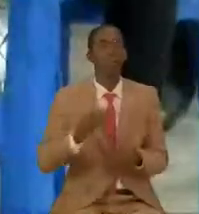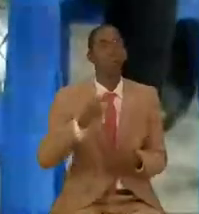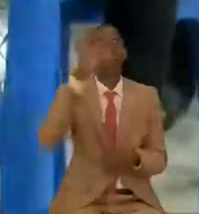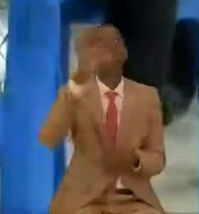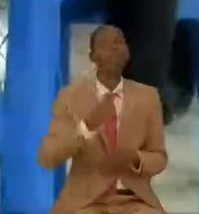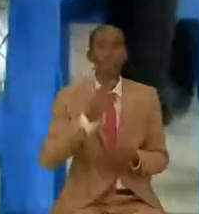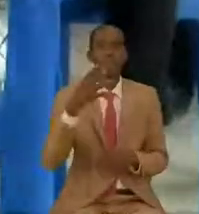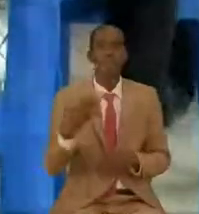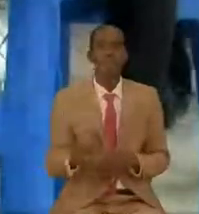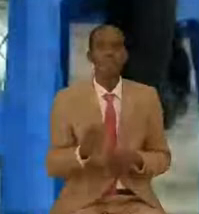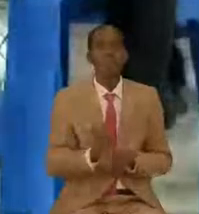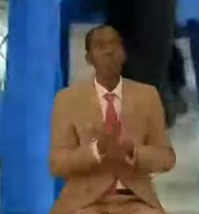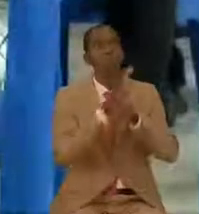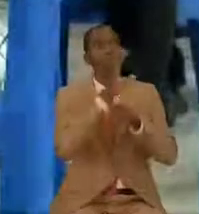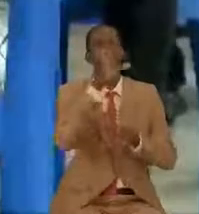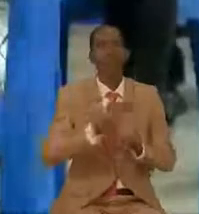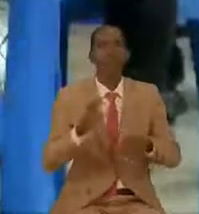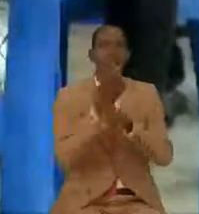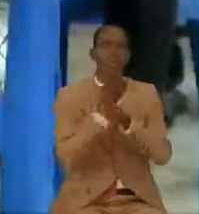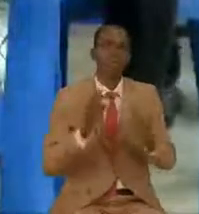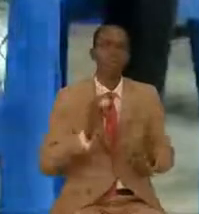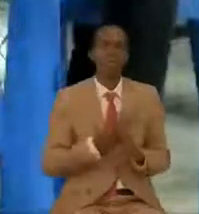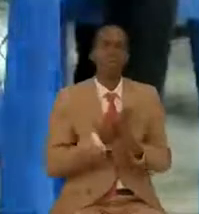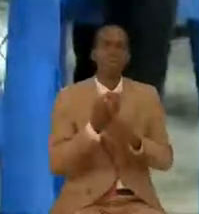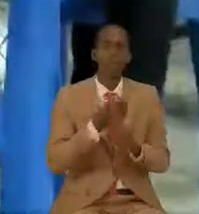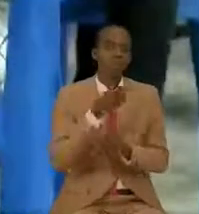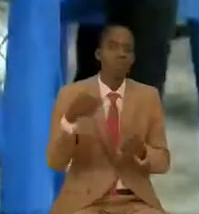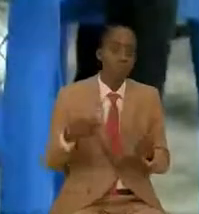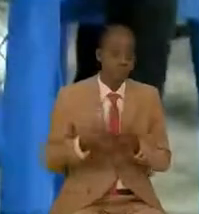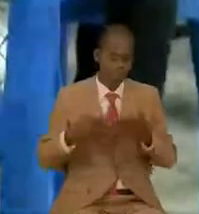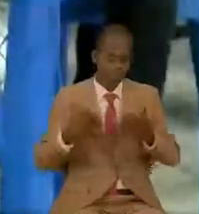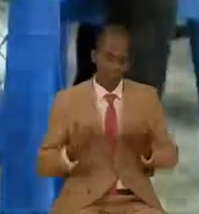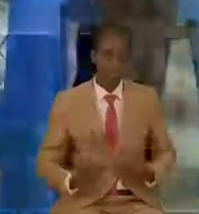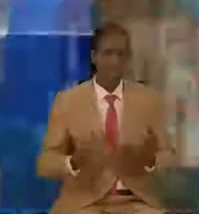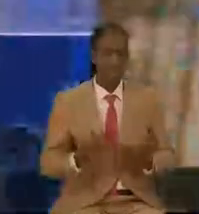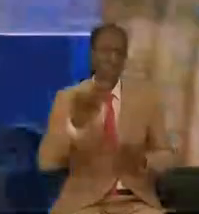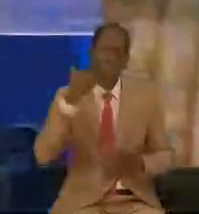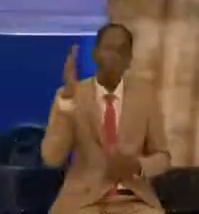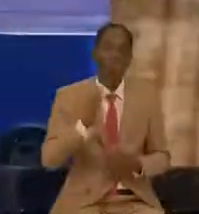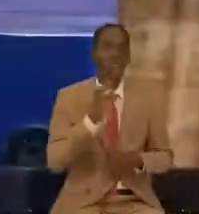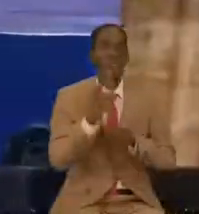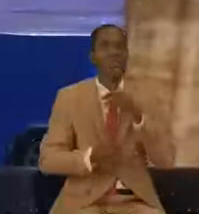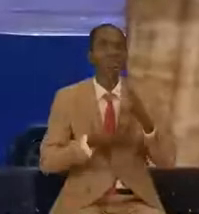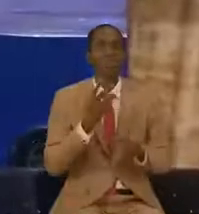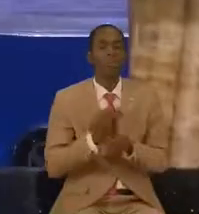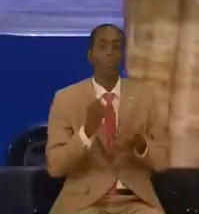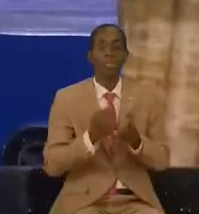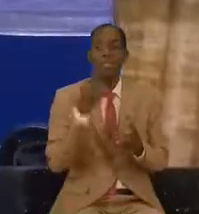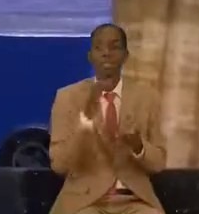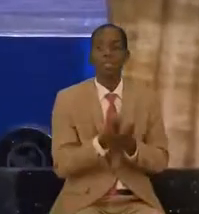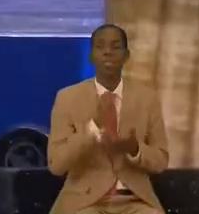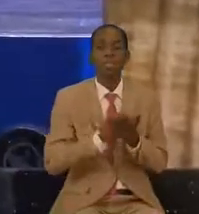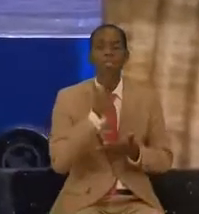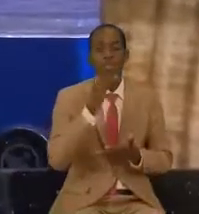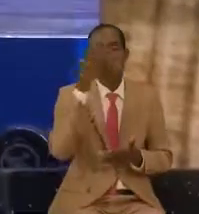du calvaire nous a délivrés, nous a arrachés du présent siècle mauvais. C'est pourquoi